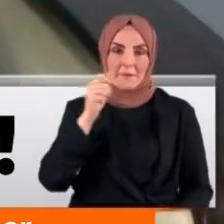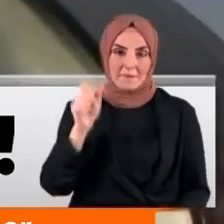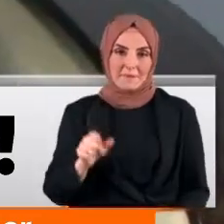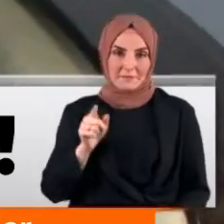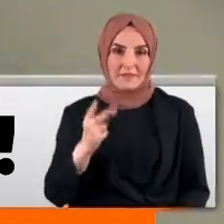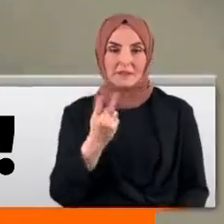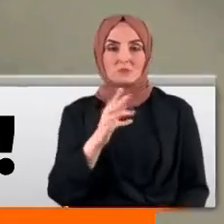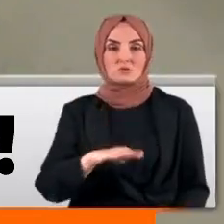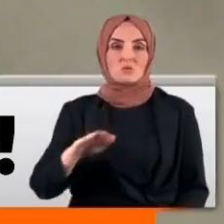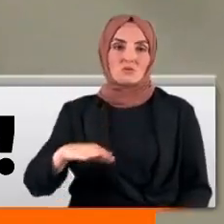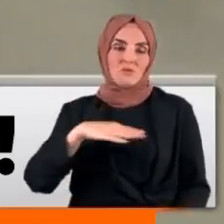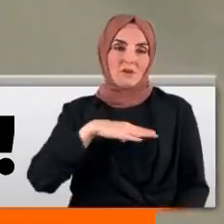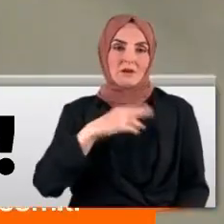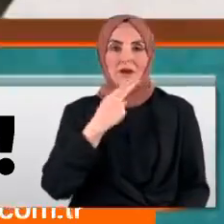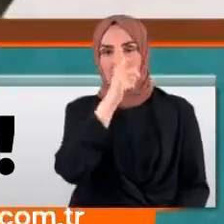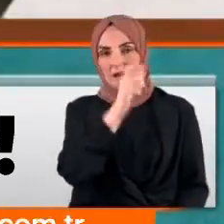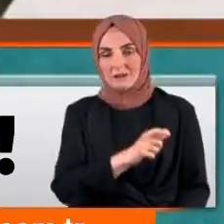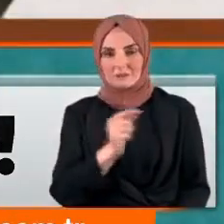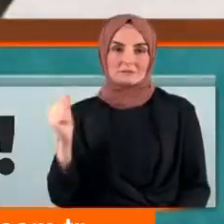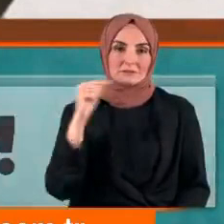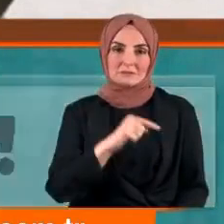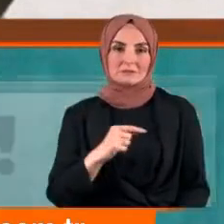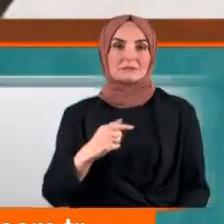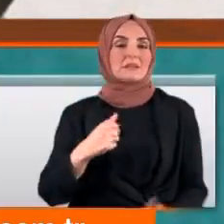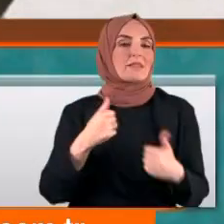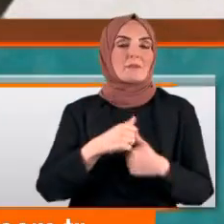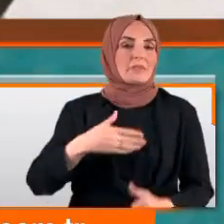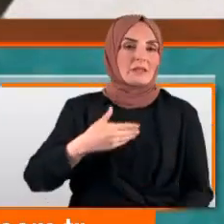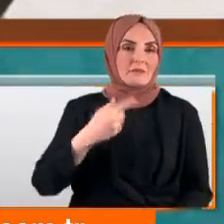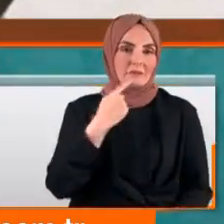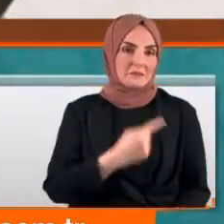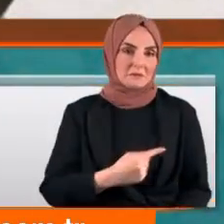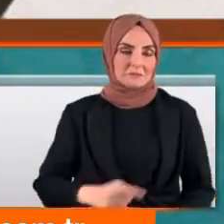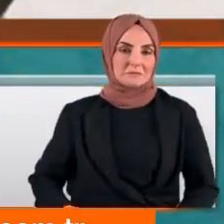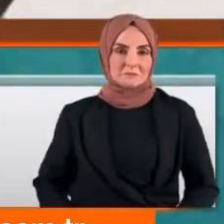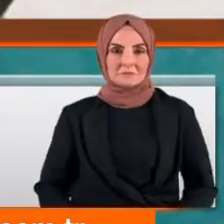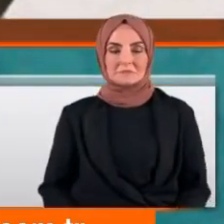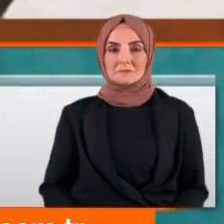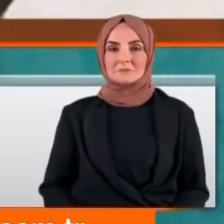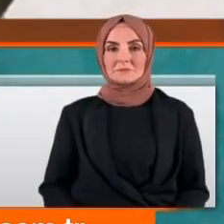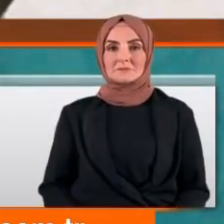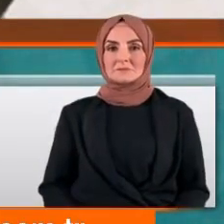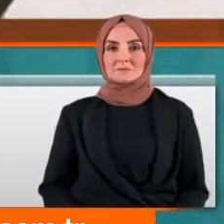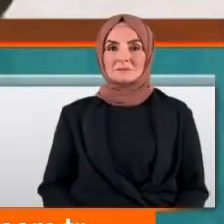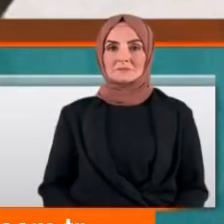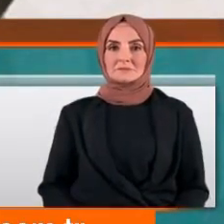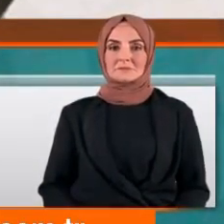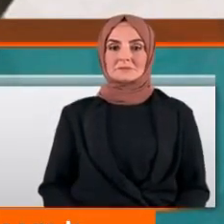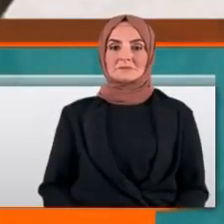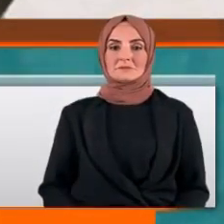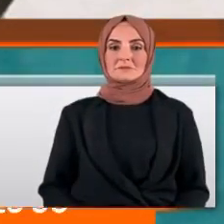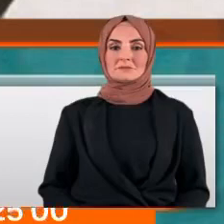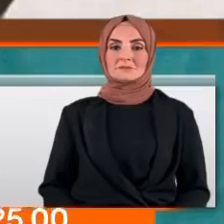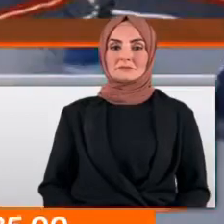annesi Aylin Çetin'le evlenmek istediğini söyledi. Benimle evlenmek istediğini söyledi, sevdiğini söyledi. Ben sağlıksal problemlerim yüzünden kendisiyle